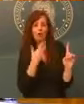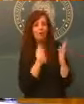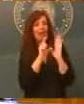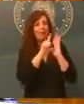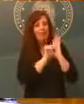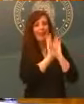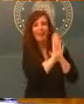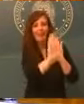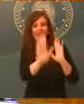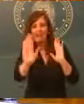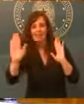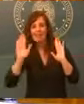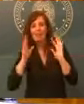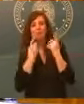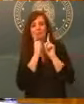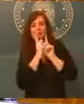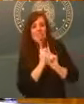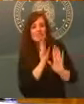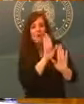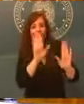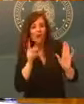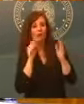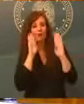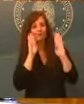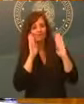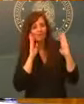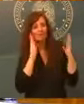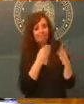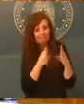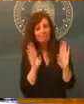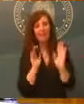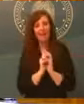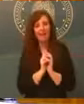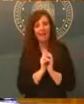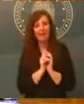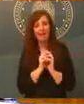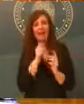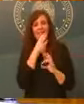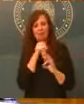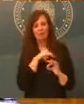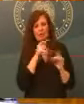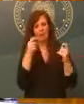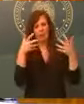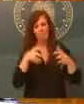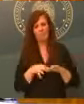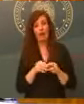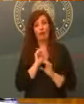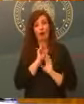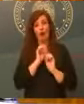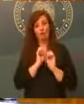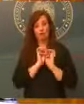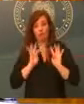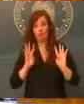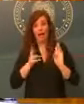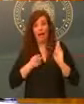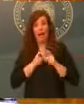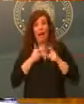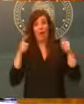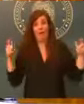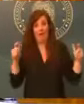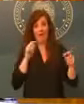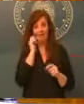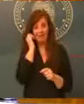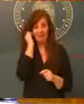bisogni diversi quindi meno alunni per classe più docenti se necessario più docenti per seguirli